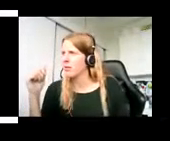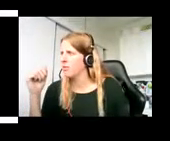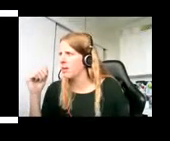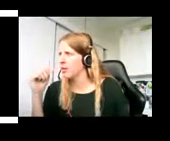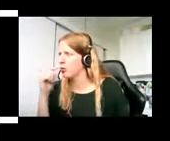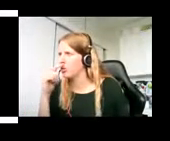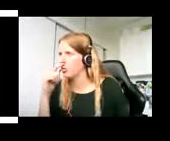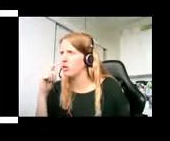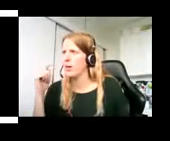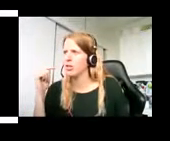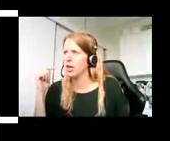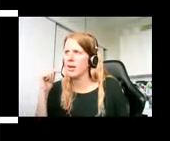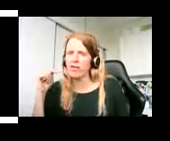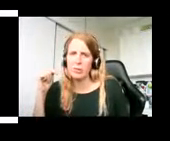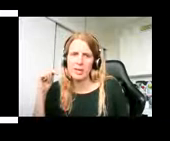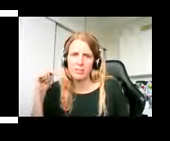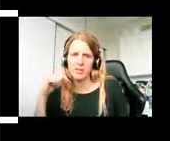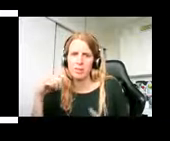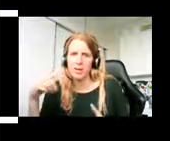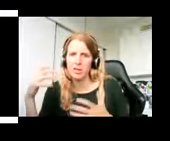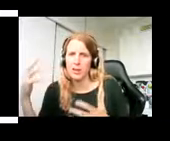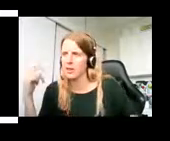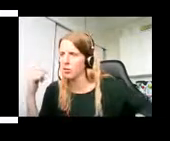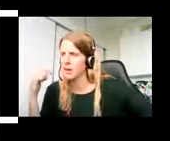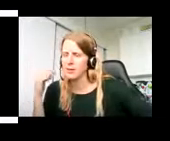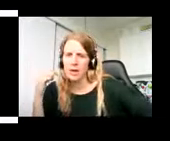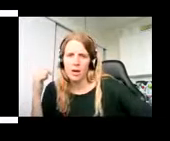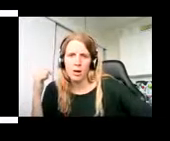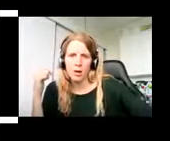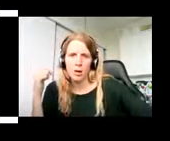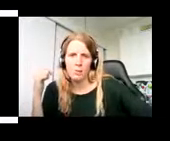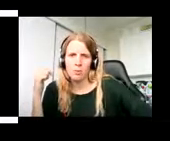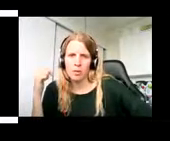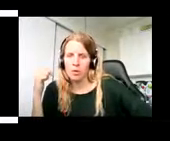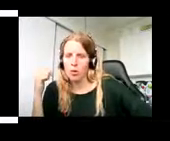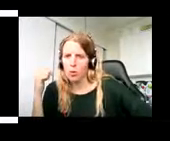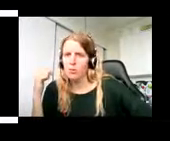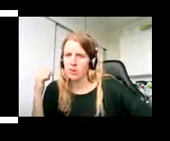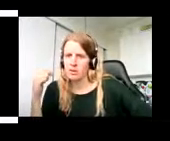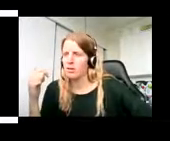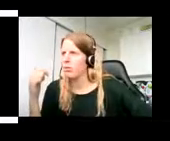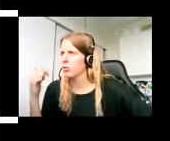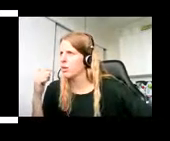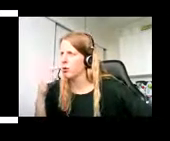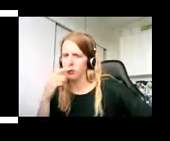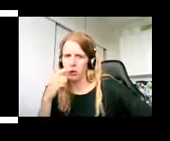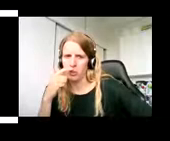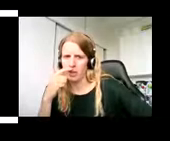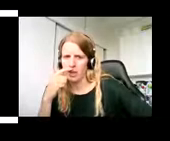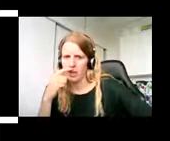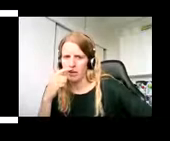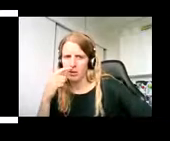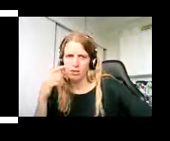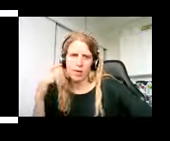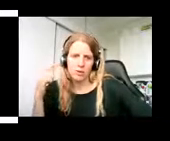toch zeker veilig kan overlopen. Dus maak duidelijke afspraken met de plaats waar je naartoe gaat, om te zien dat het vlot kan